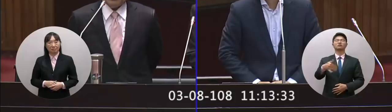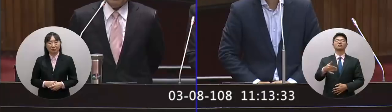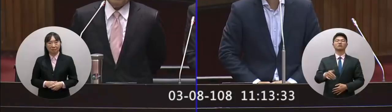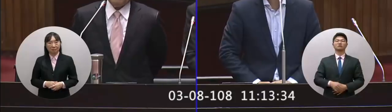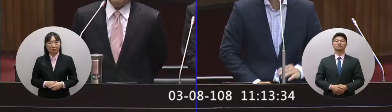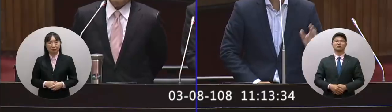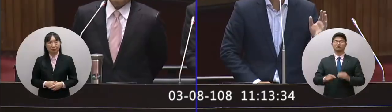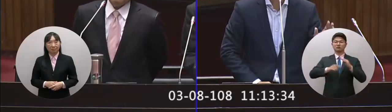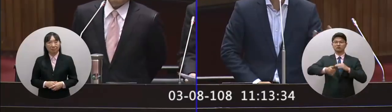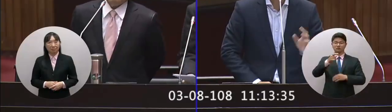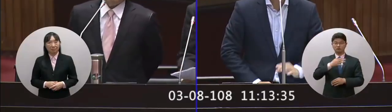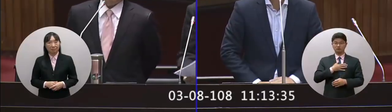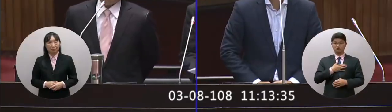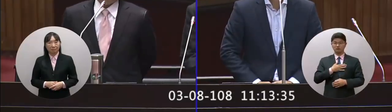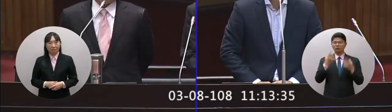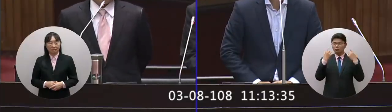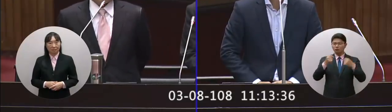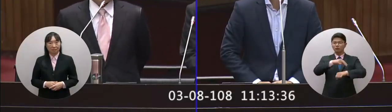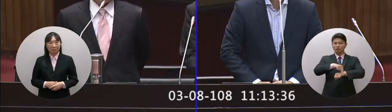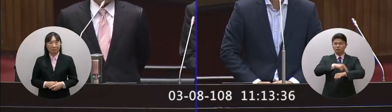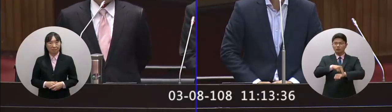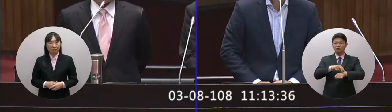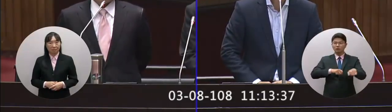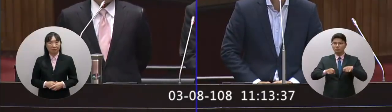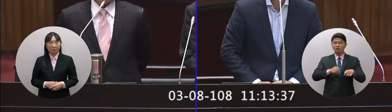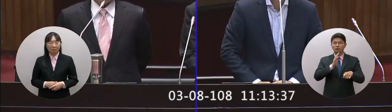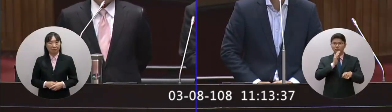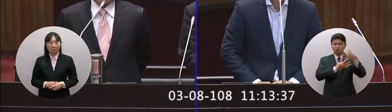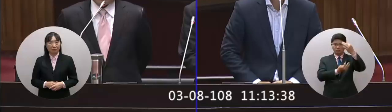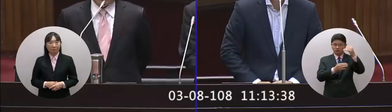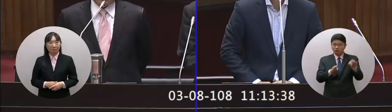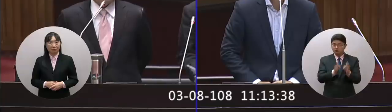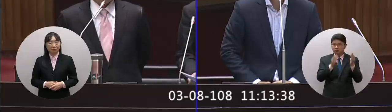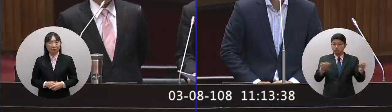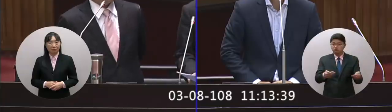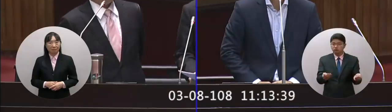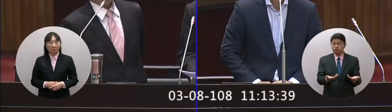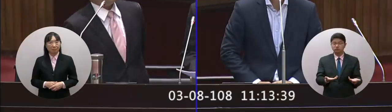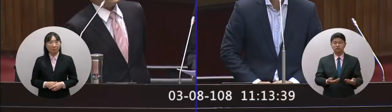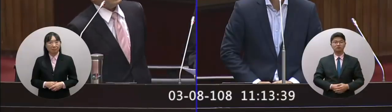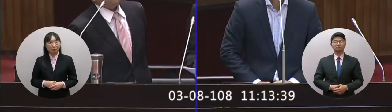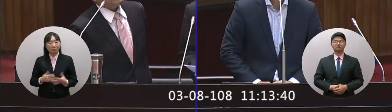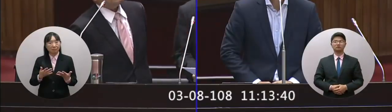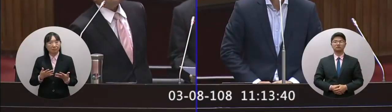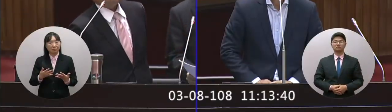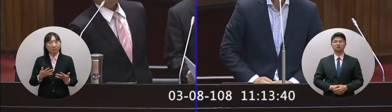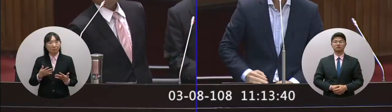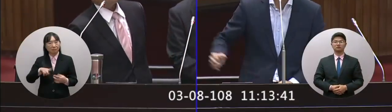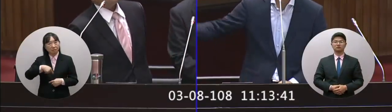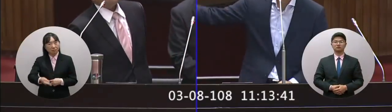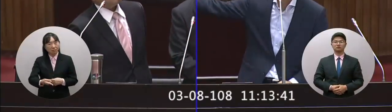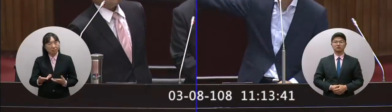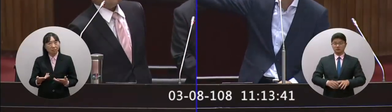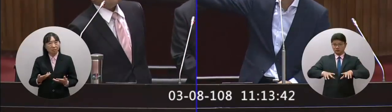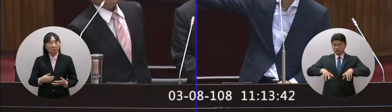有。所以院长，你知道原本计划是在什么时候开始动工？ 再下来吧。